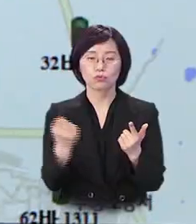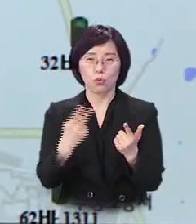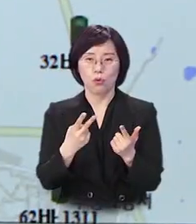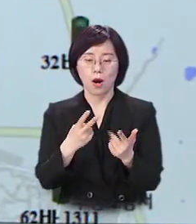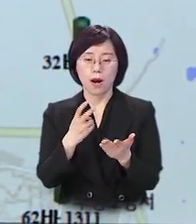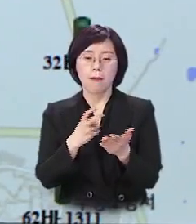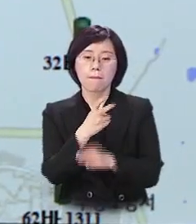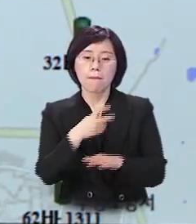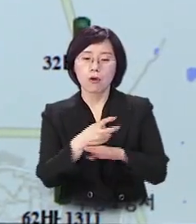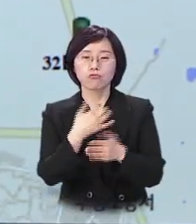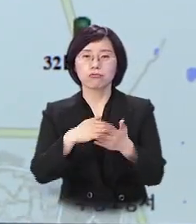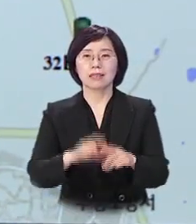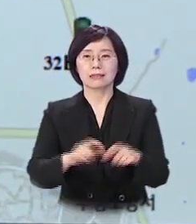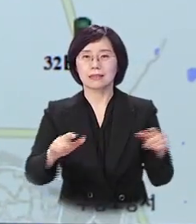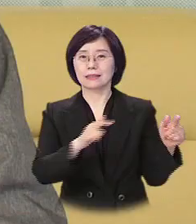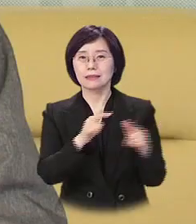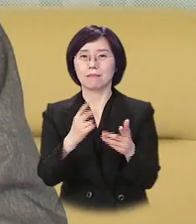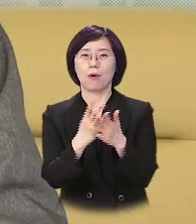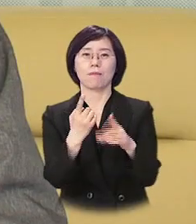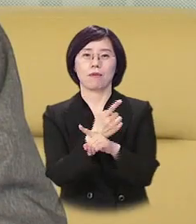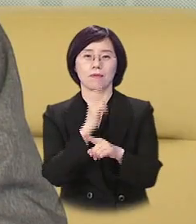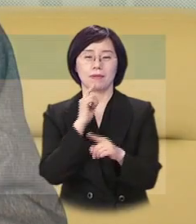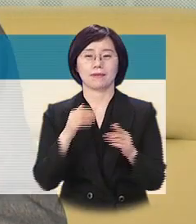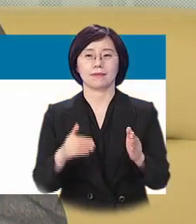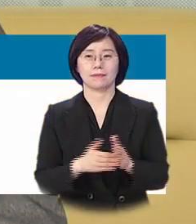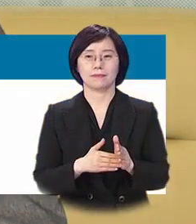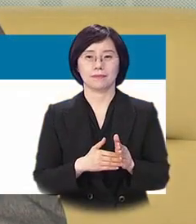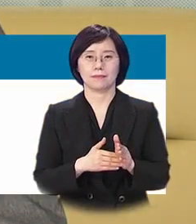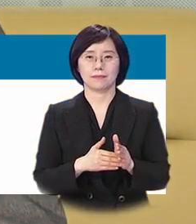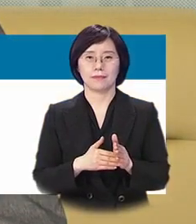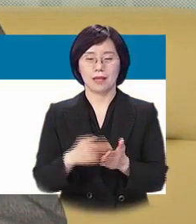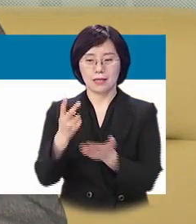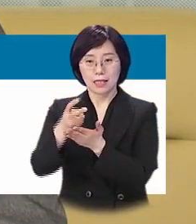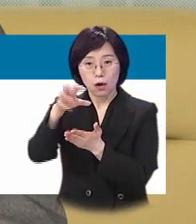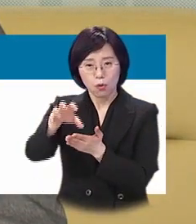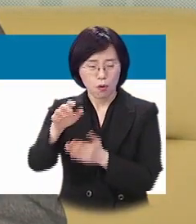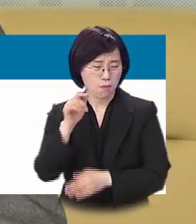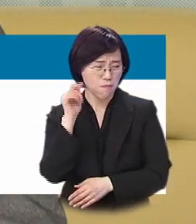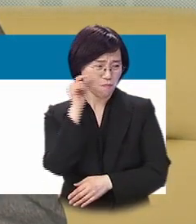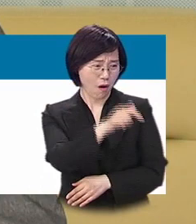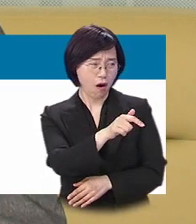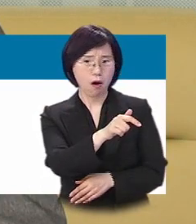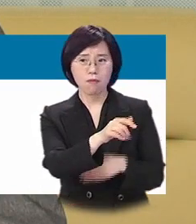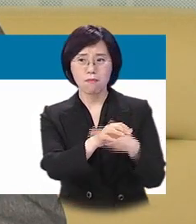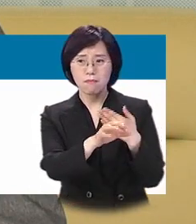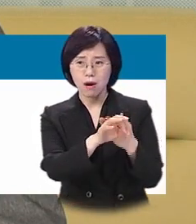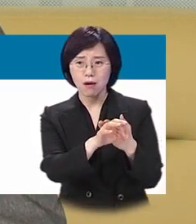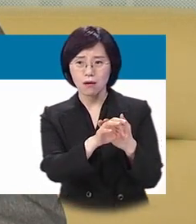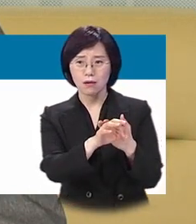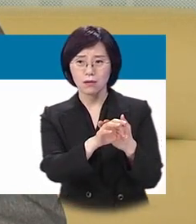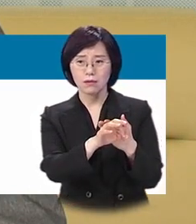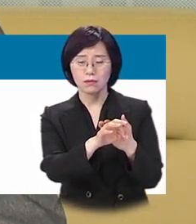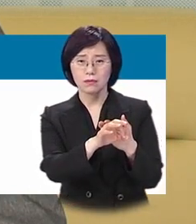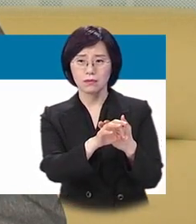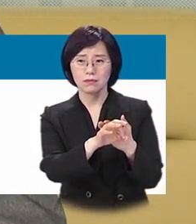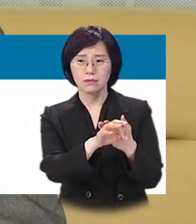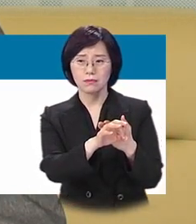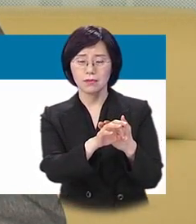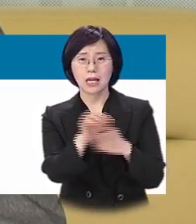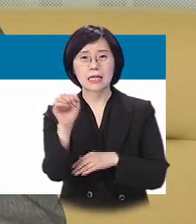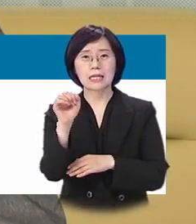개선에 나서겠다고 밝혔습니다. 차고지와 거리가 너무 멀리 떨어진 곳으로 차량이 배차되는